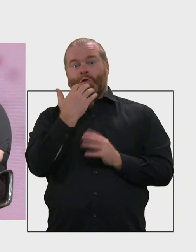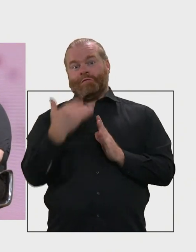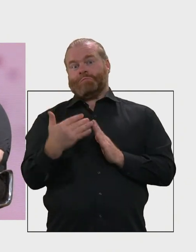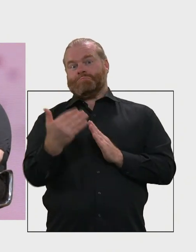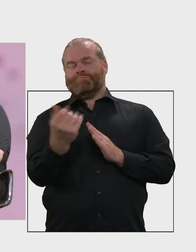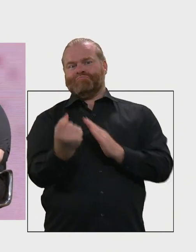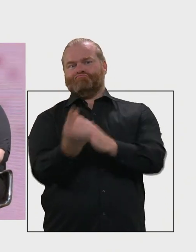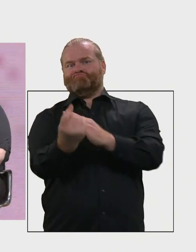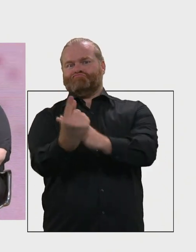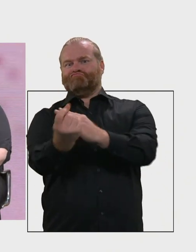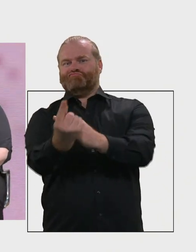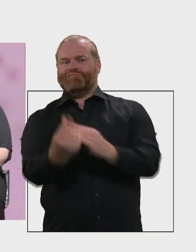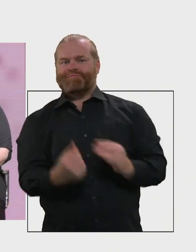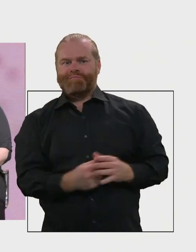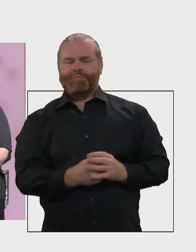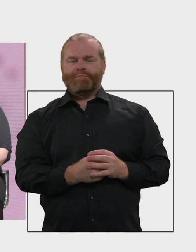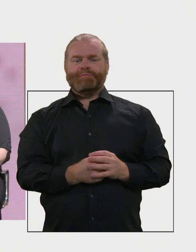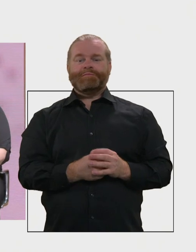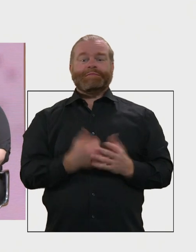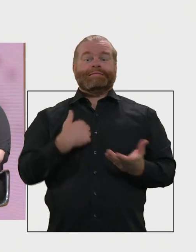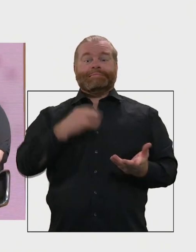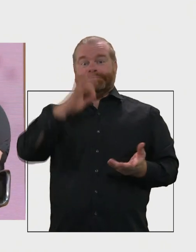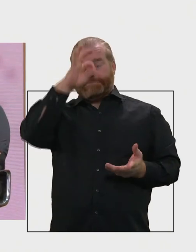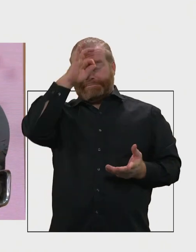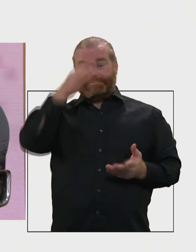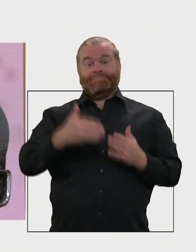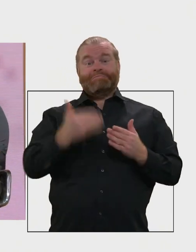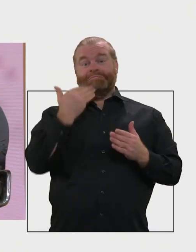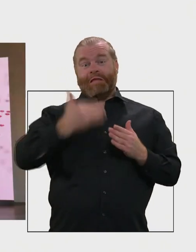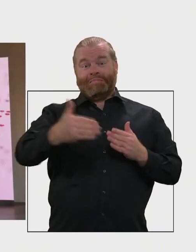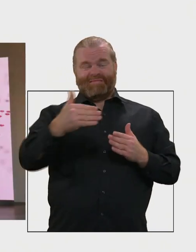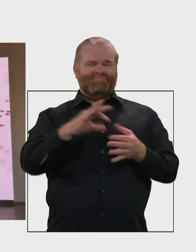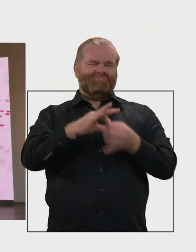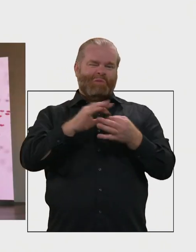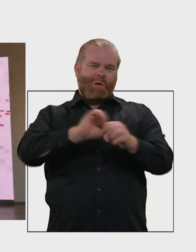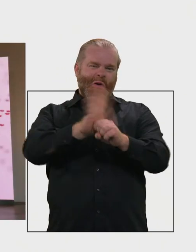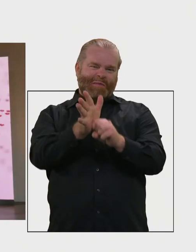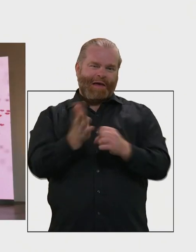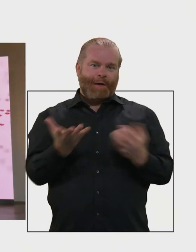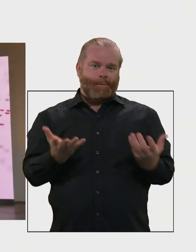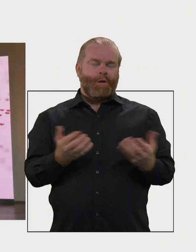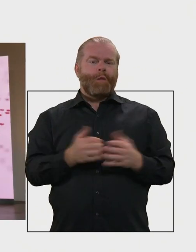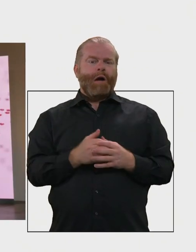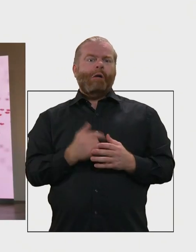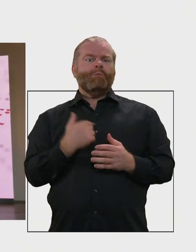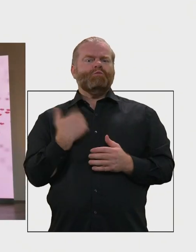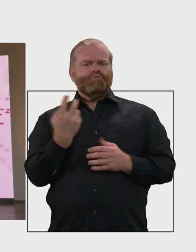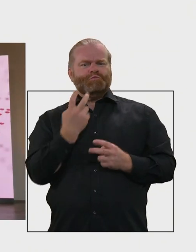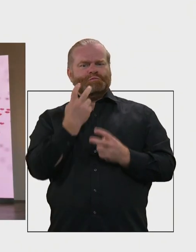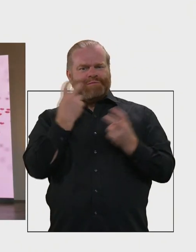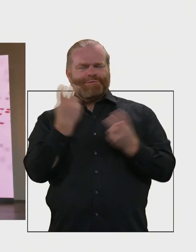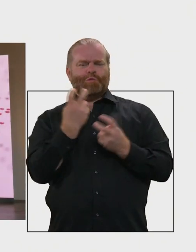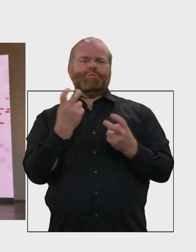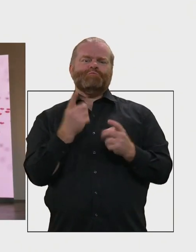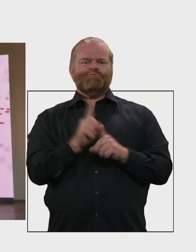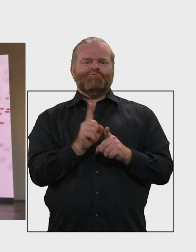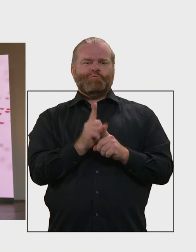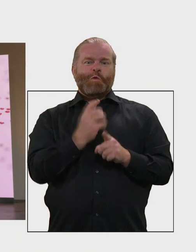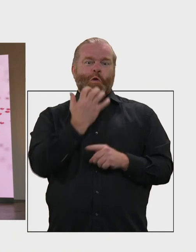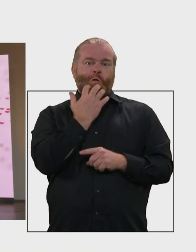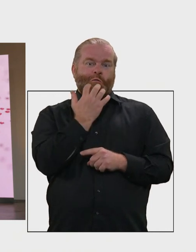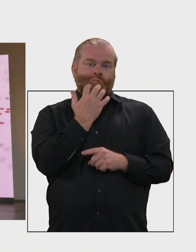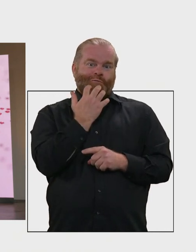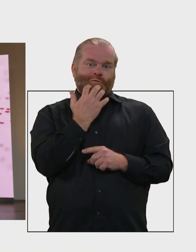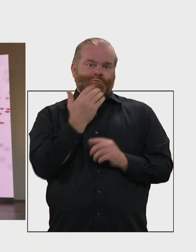zulässt. Aber wir versuchen als Humboldt-Forum natürlich dann auch noch mal kleinere Projekte umzusetzen, aber